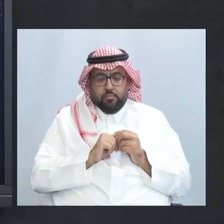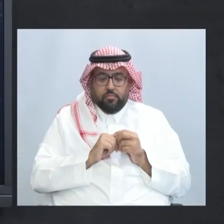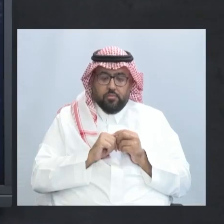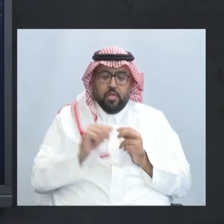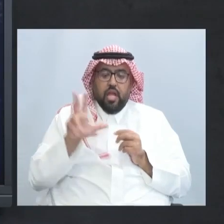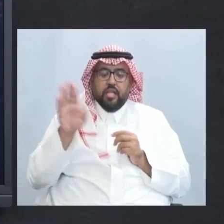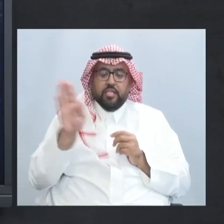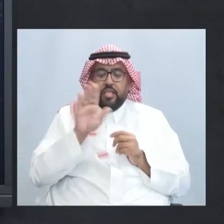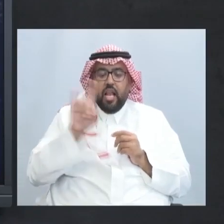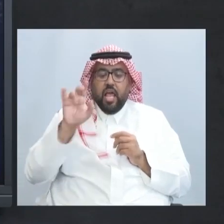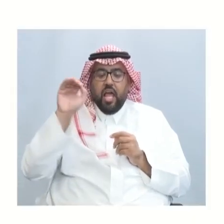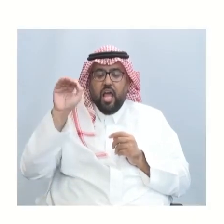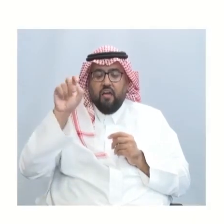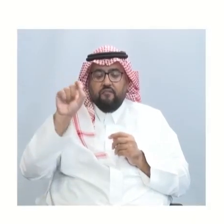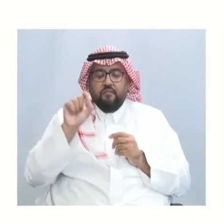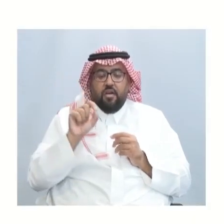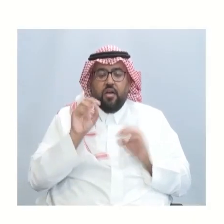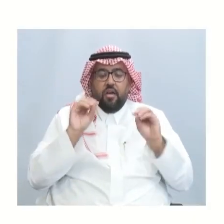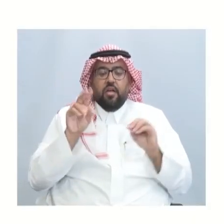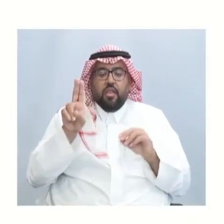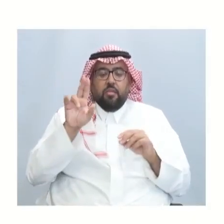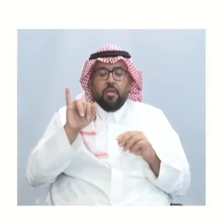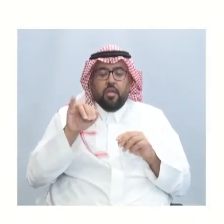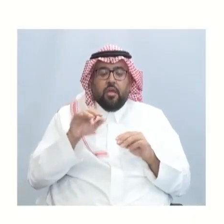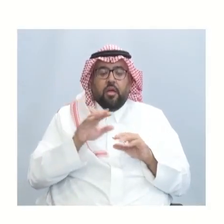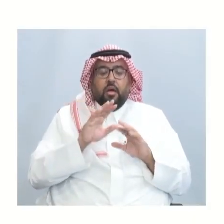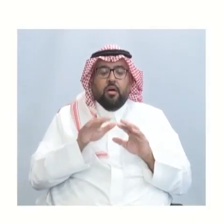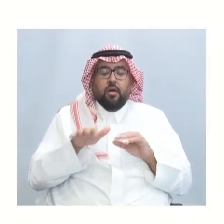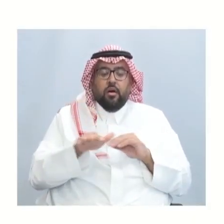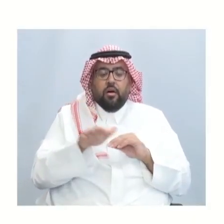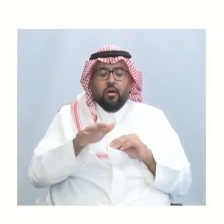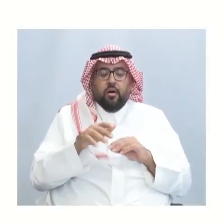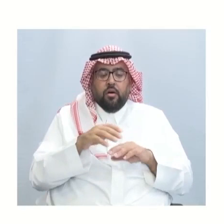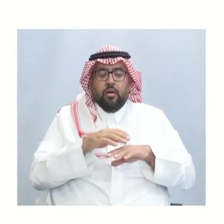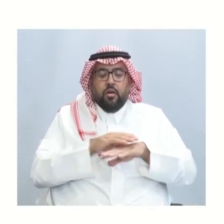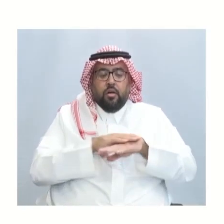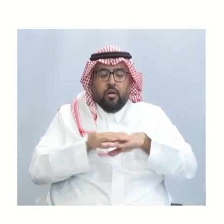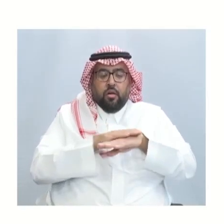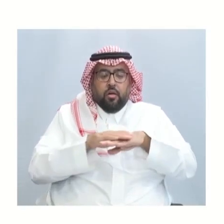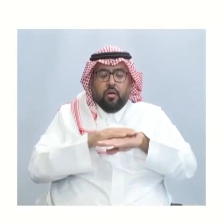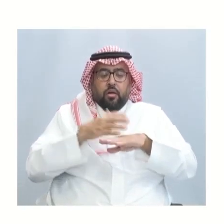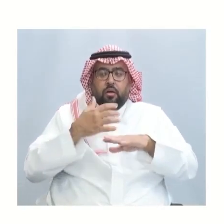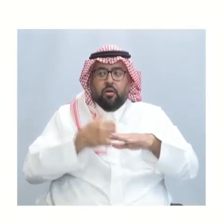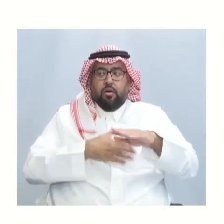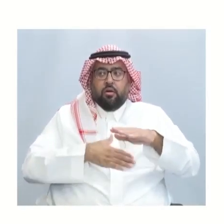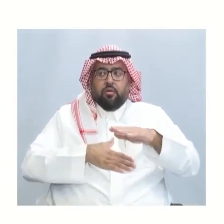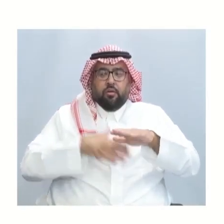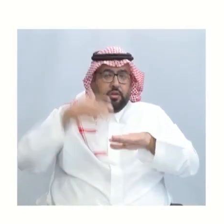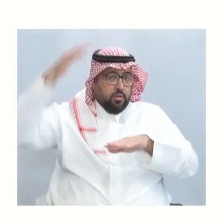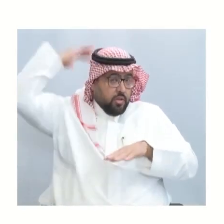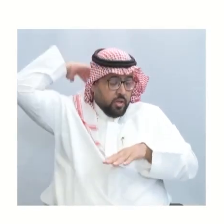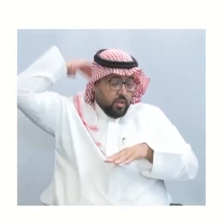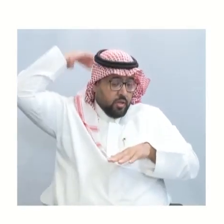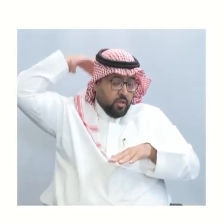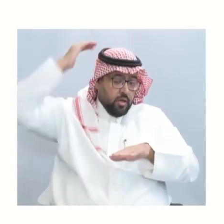فالسلاح تميز تتميز السلاحف عن باقي سواح بوجود الدروع الدروع الواقيه الدرع الظهري